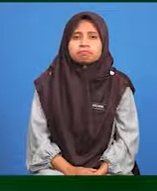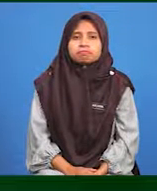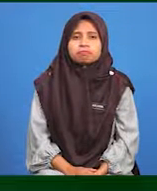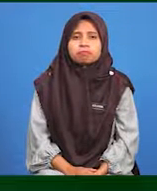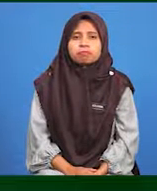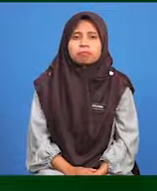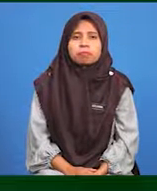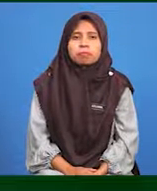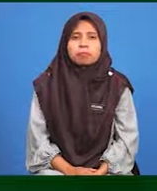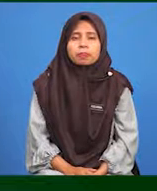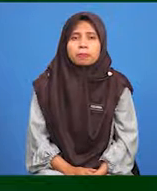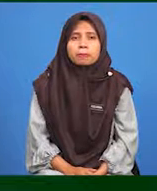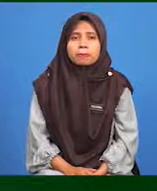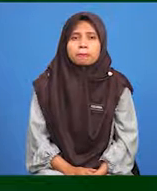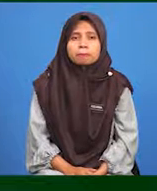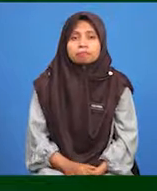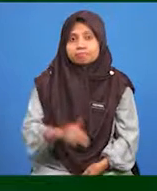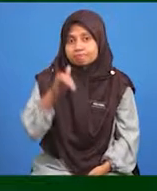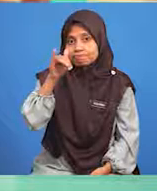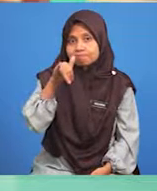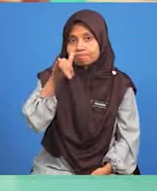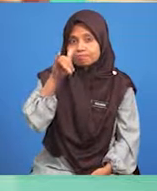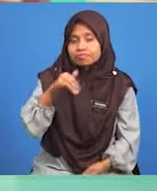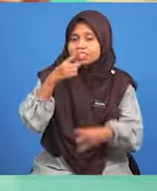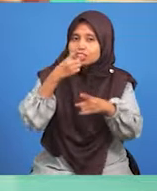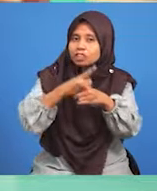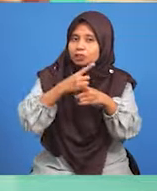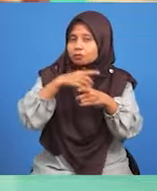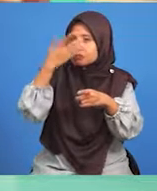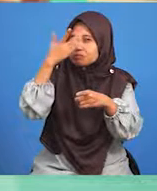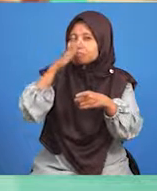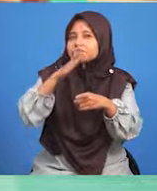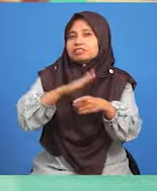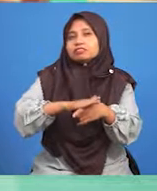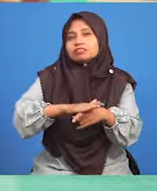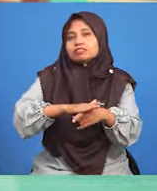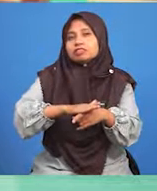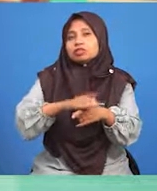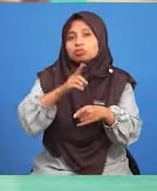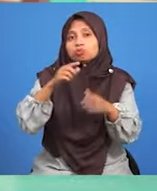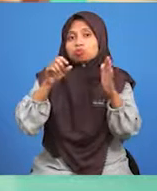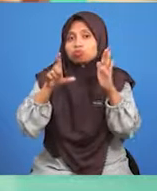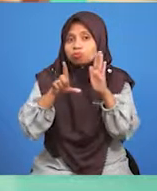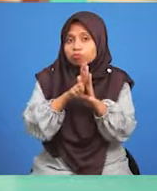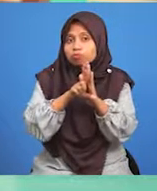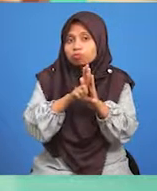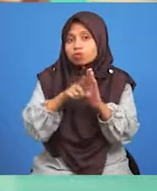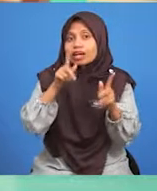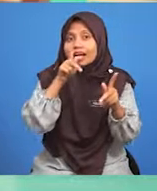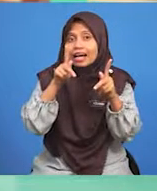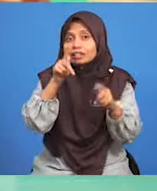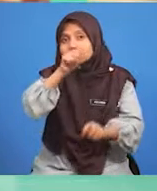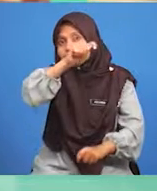Oh iya betul Muri Muri ini adalah simbol